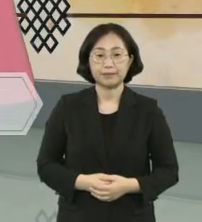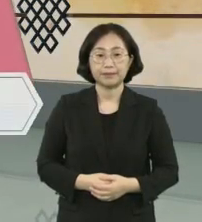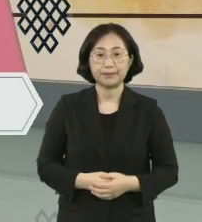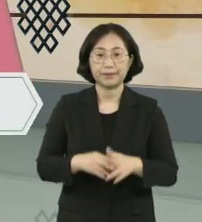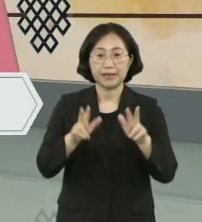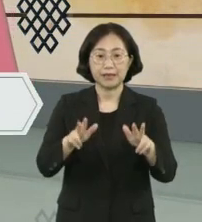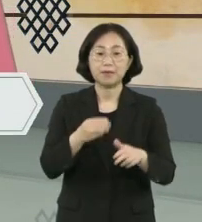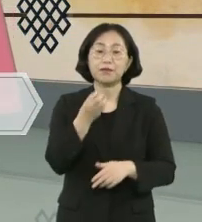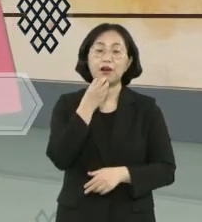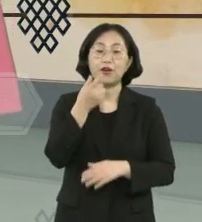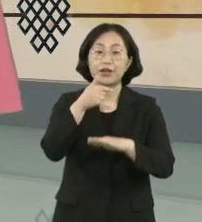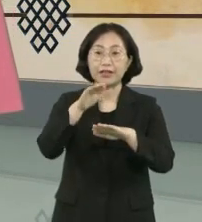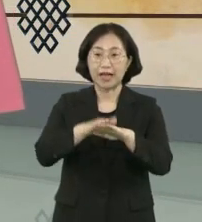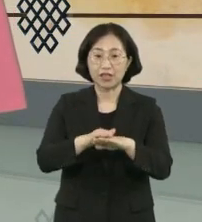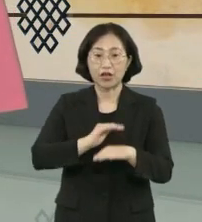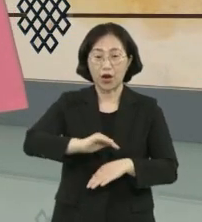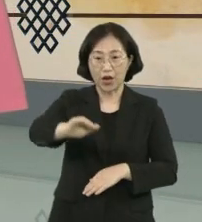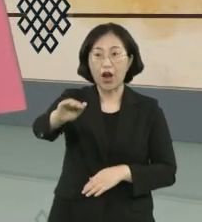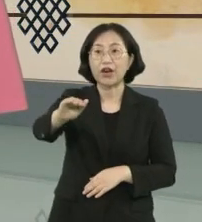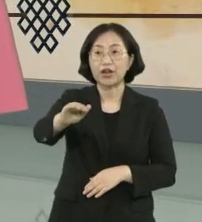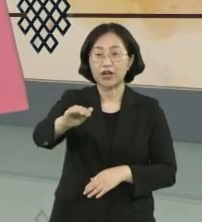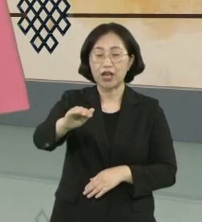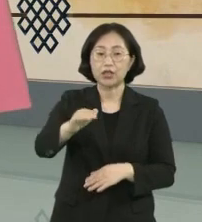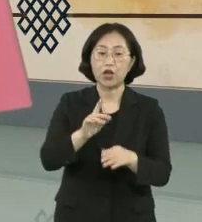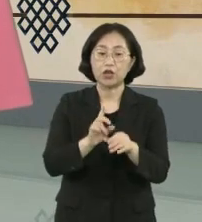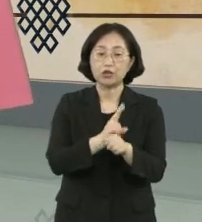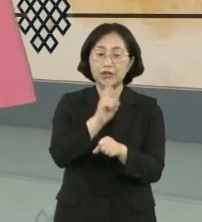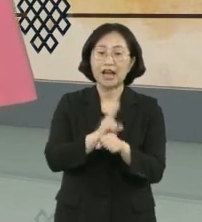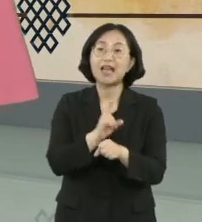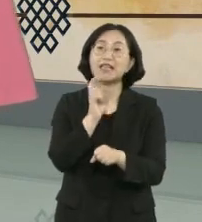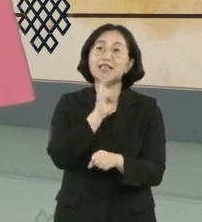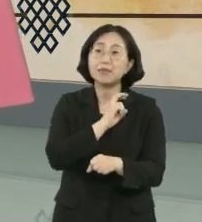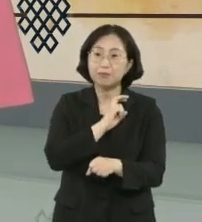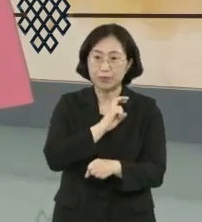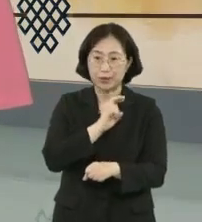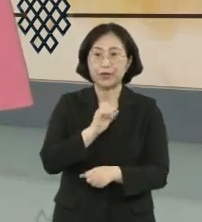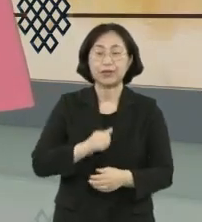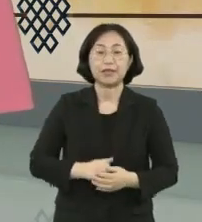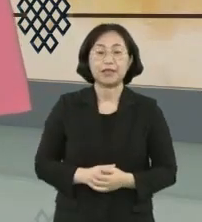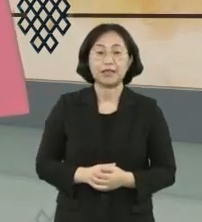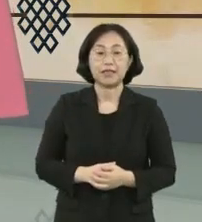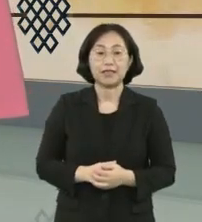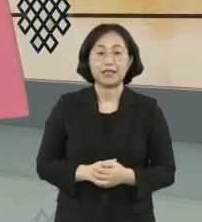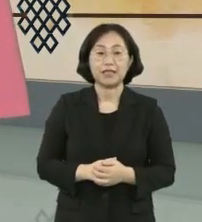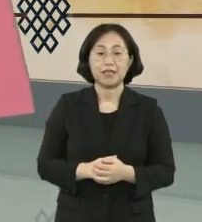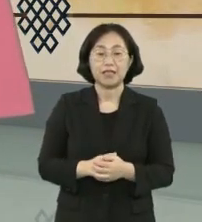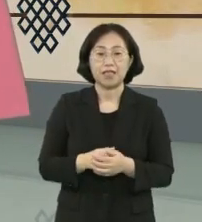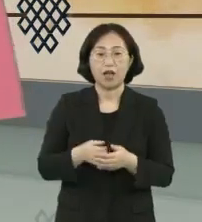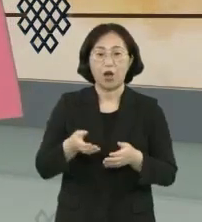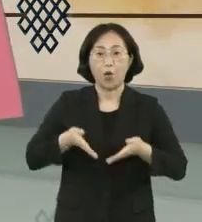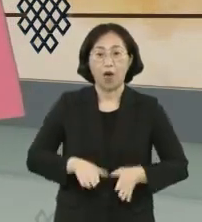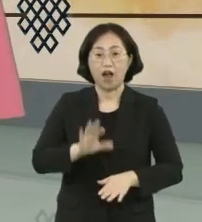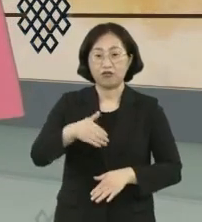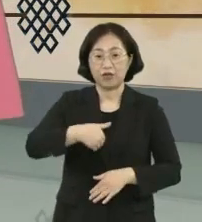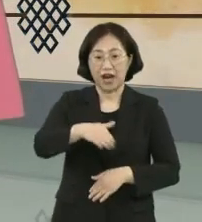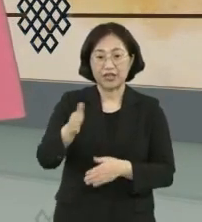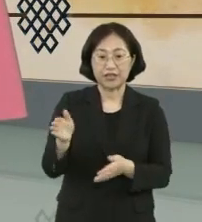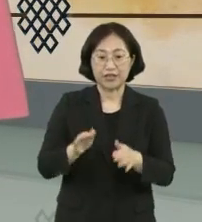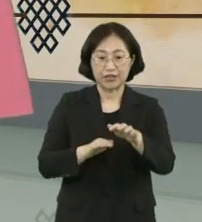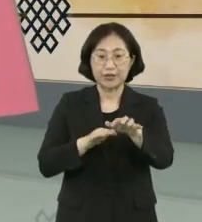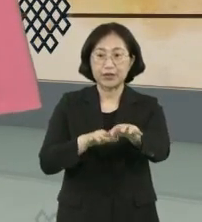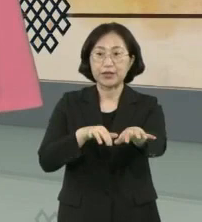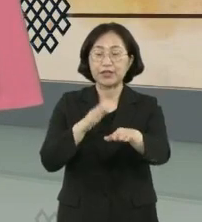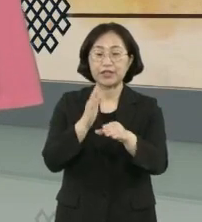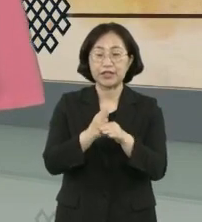네, 현재 서울에서 대전까지는 요금소 기준으로 2시간 20분 정도 걸리고 있습니다. 이미 귀성 정체가 시작된 건데요.